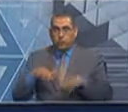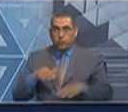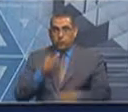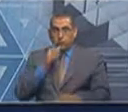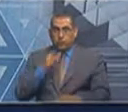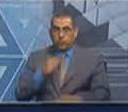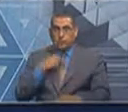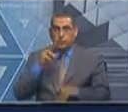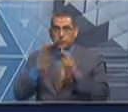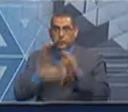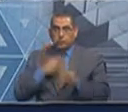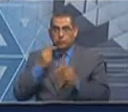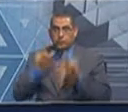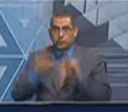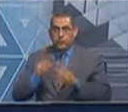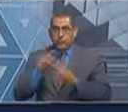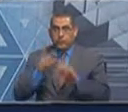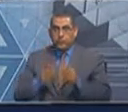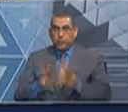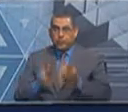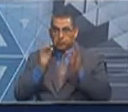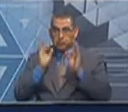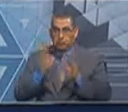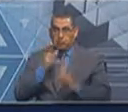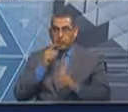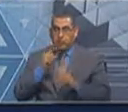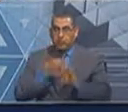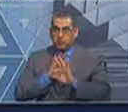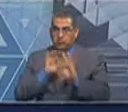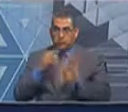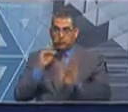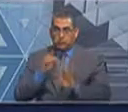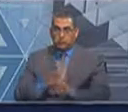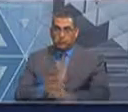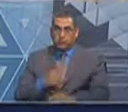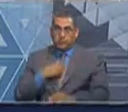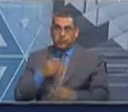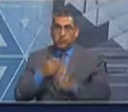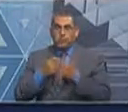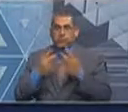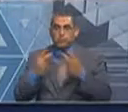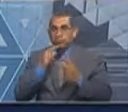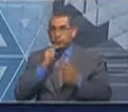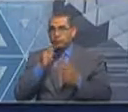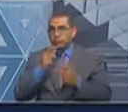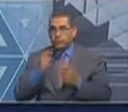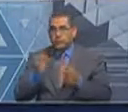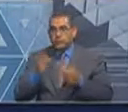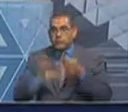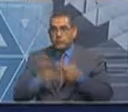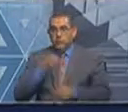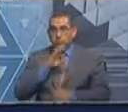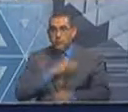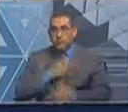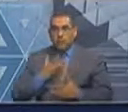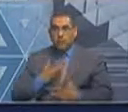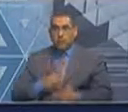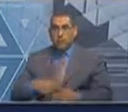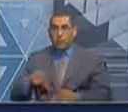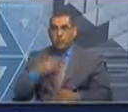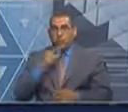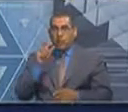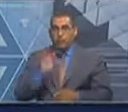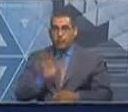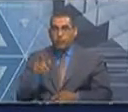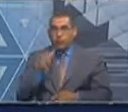ممتازة وحاجات كويسة وفي تخفيضات عالية وجميلة وفي متناول للجميع. انتهى الحديث بالتوفيره وحالة الأريحية تلك عند